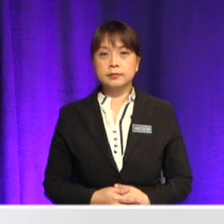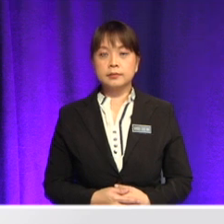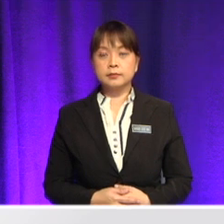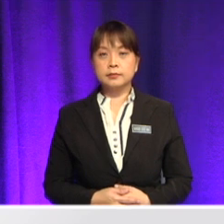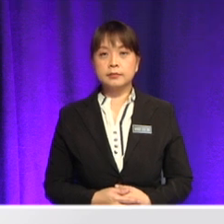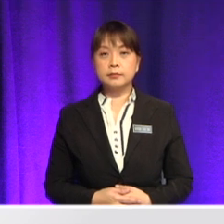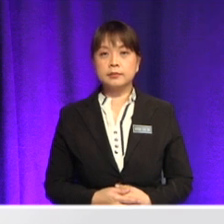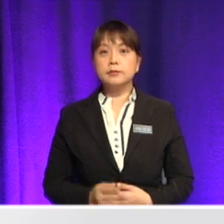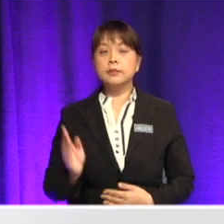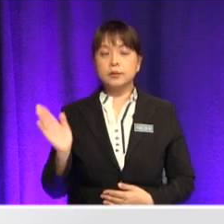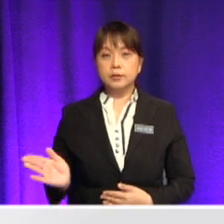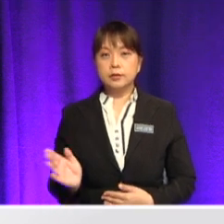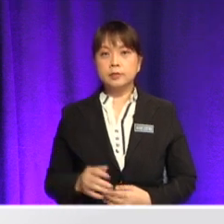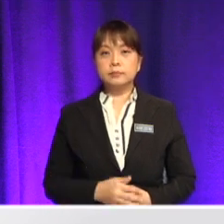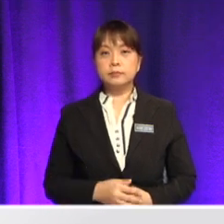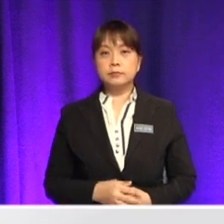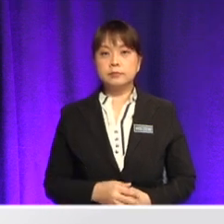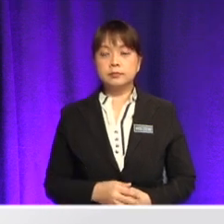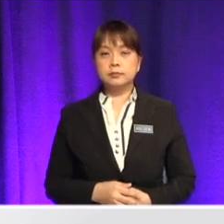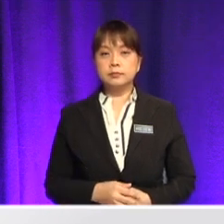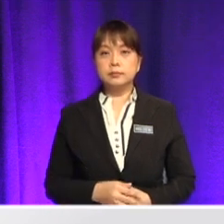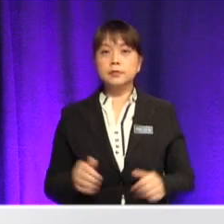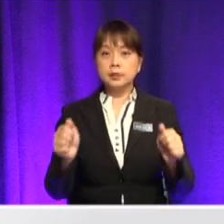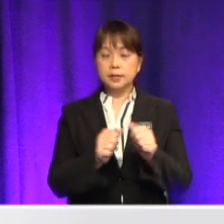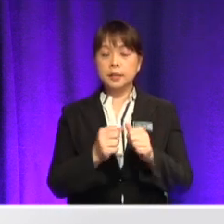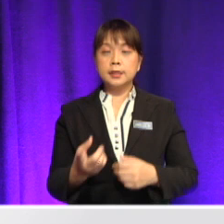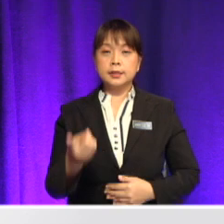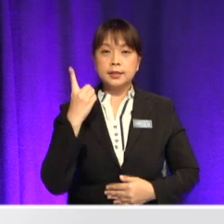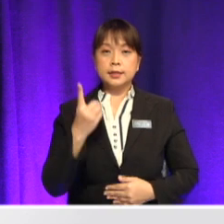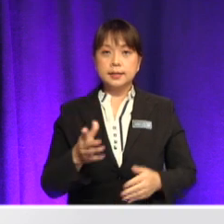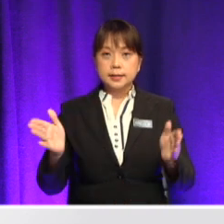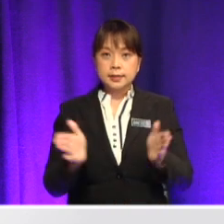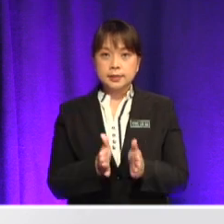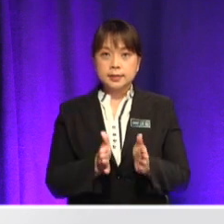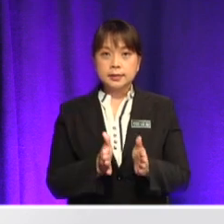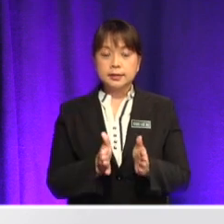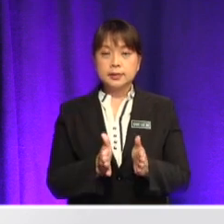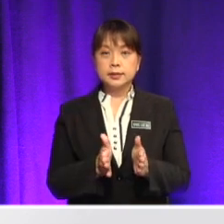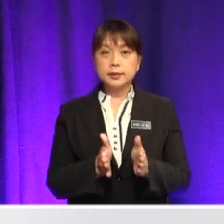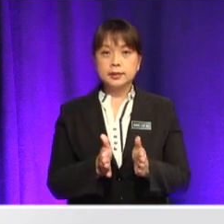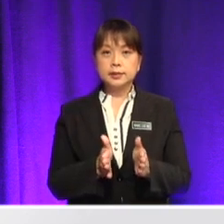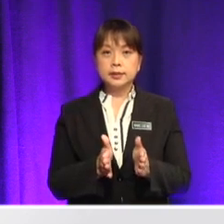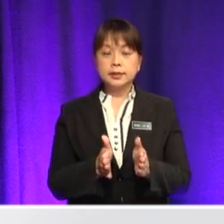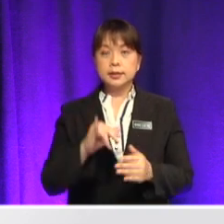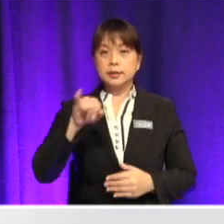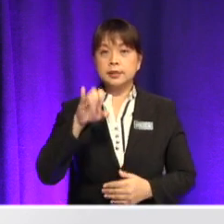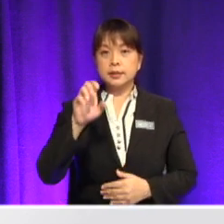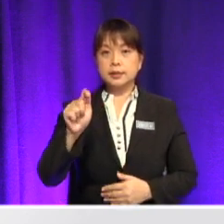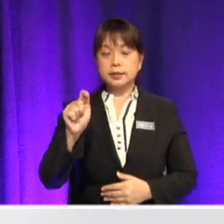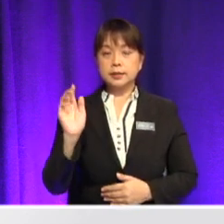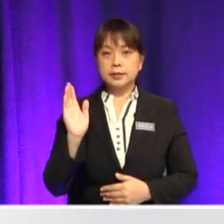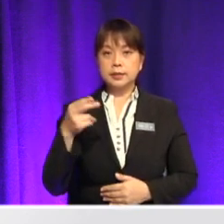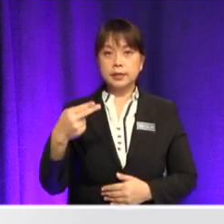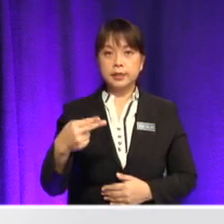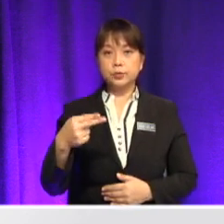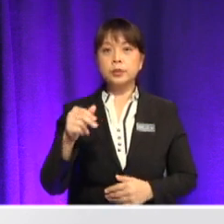memudahkan sesuatu kerja sebab dengan daya yang kecil yaitu daripada orang yang